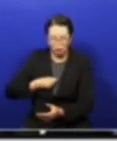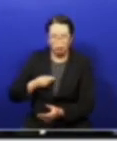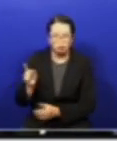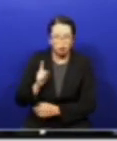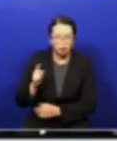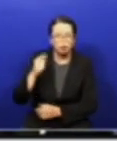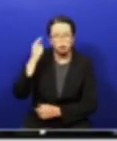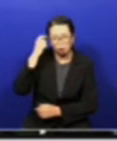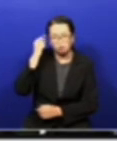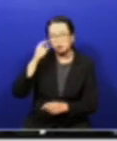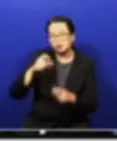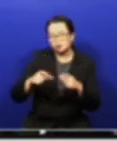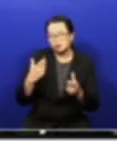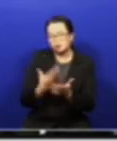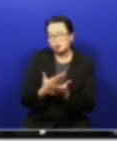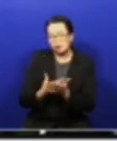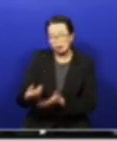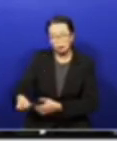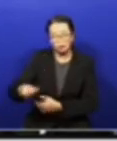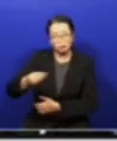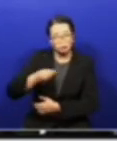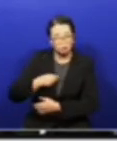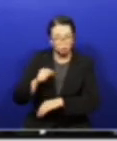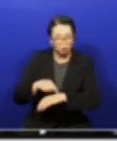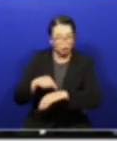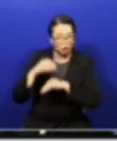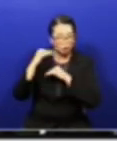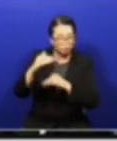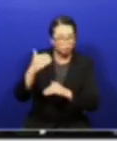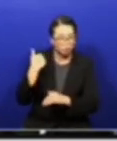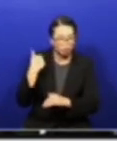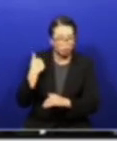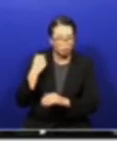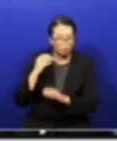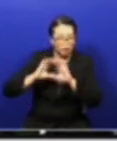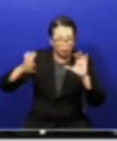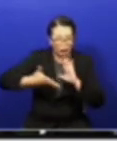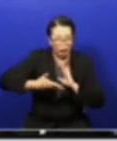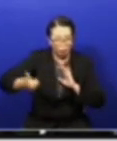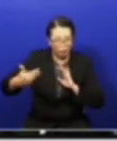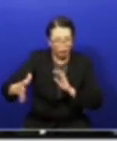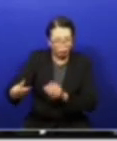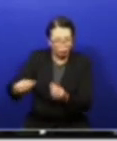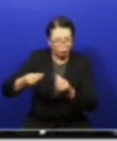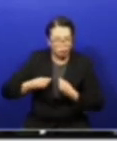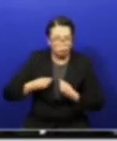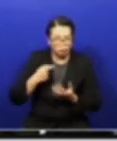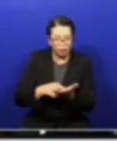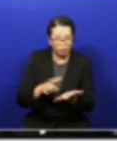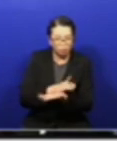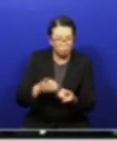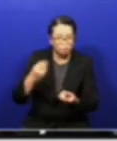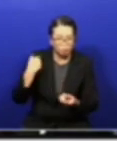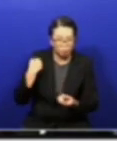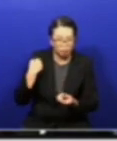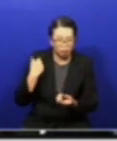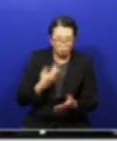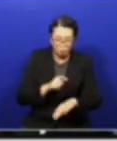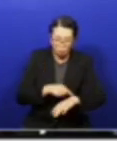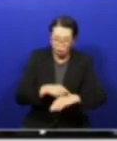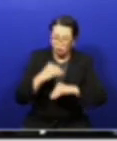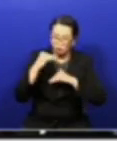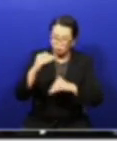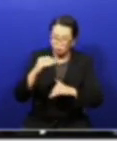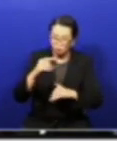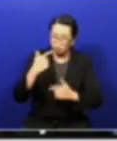ธบัตรนั่นแหละจะคืนมาช่วงไหนเวลาใดบ้างแล้วช่วงเวลาที่จะคืนเนี่ยมันสัมพันธ์สอดคล้องกับ